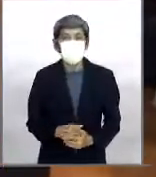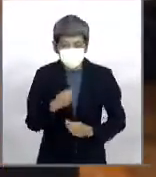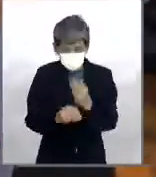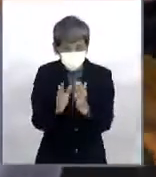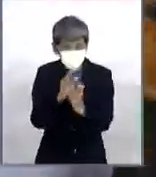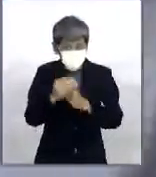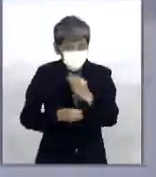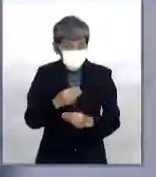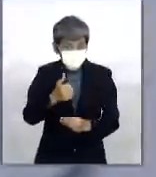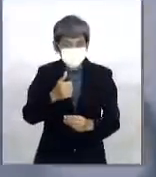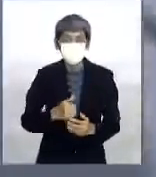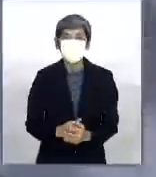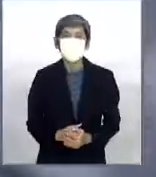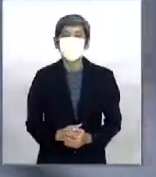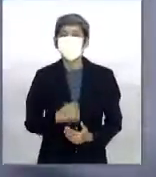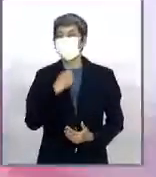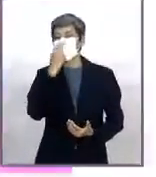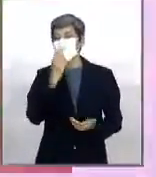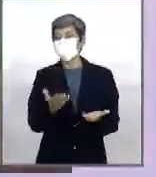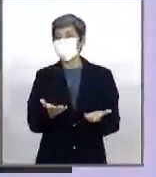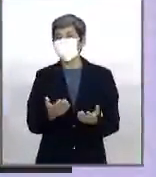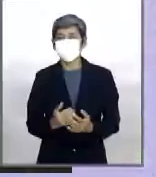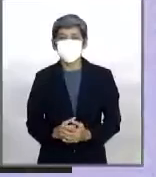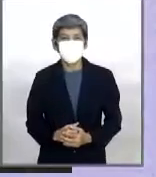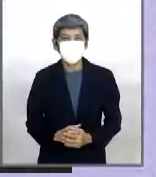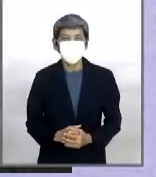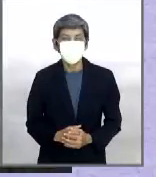ขายของกับพี่ตะวันด้วยกันค่ะนี่